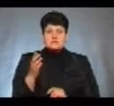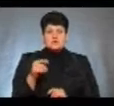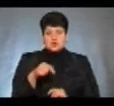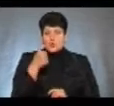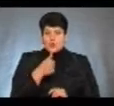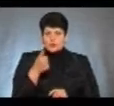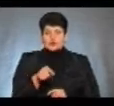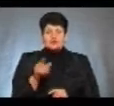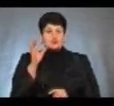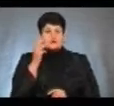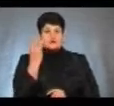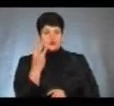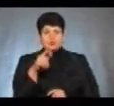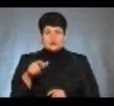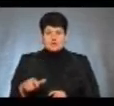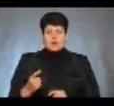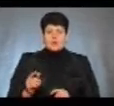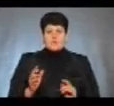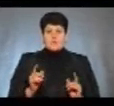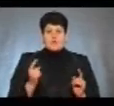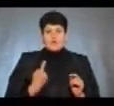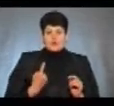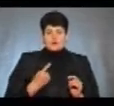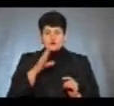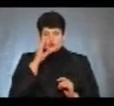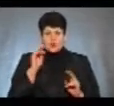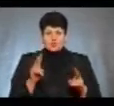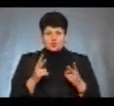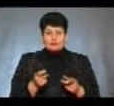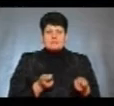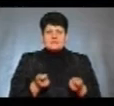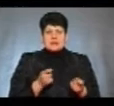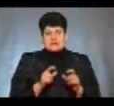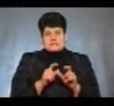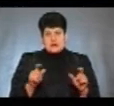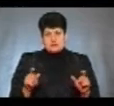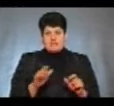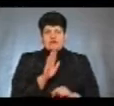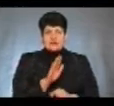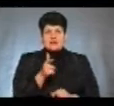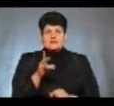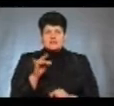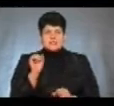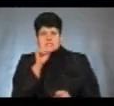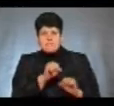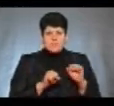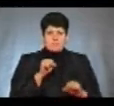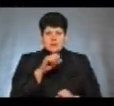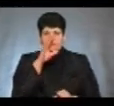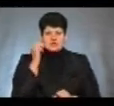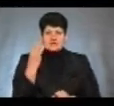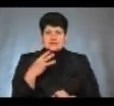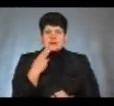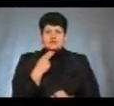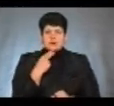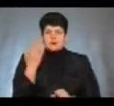ньому заслухали 3 осіб – працівників охорони нічного клубу «Алюр» та адміністратора закладу. Віталія Гнатишина побили у ніч на 30 червня